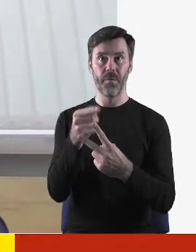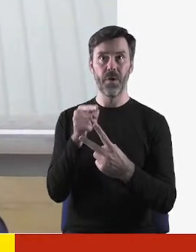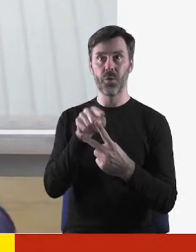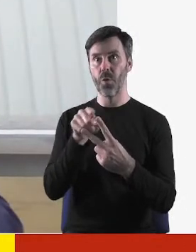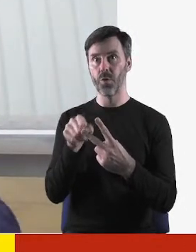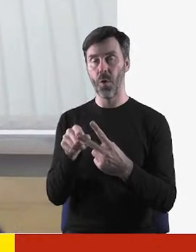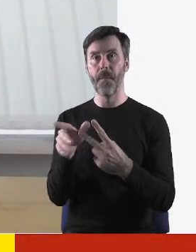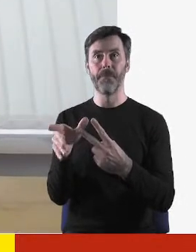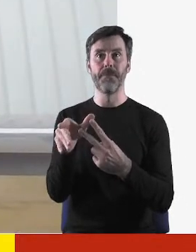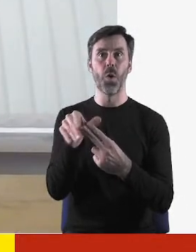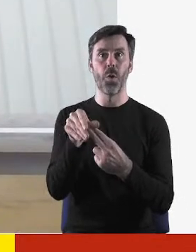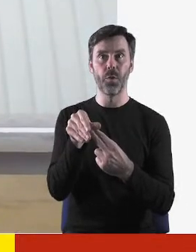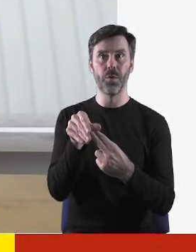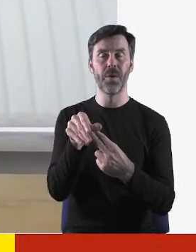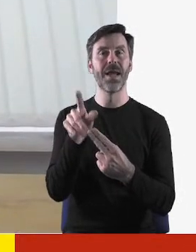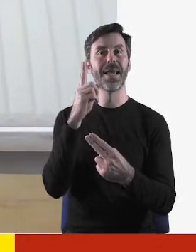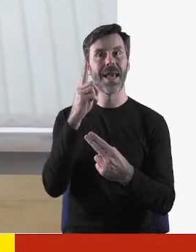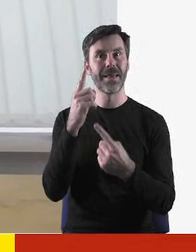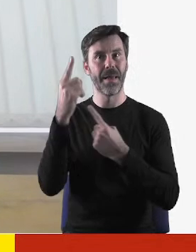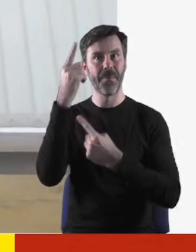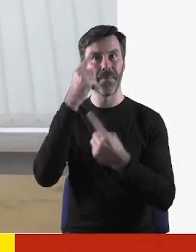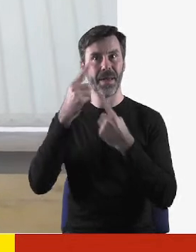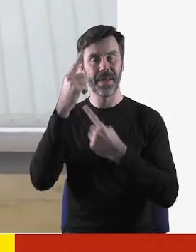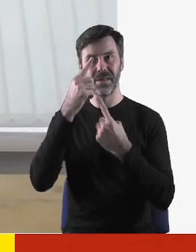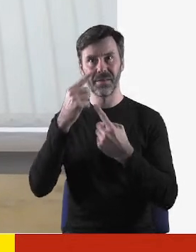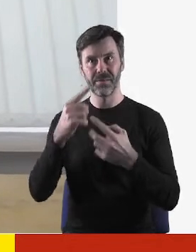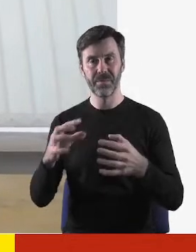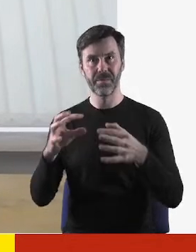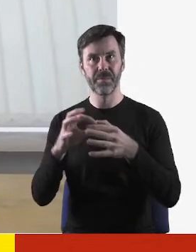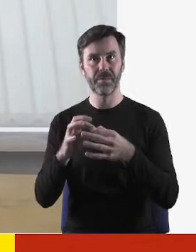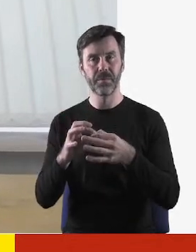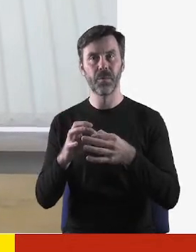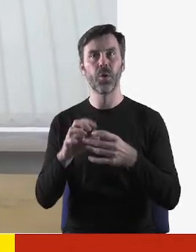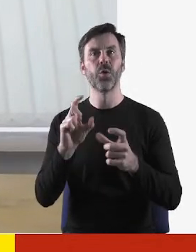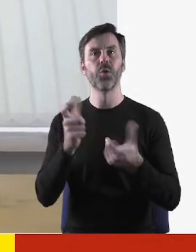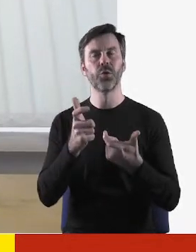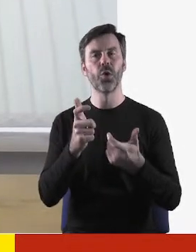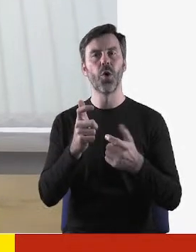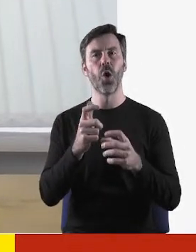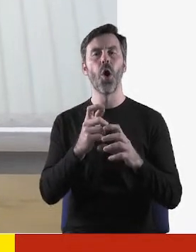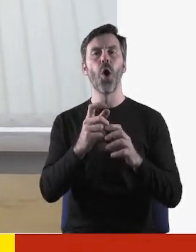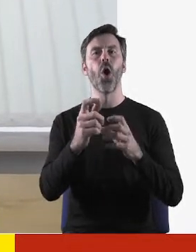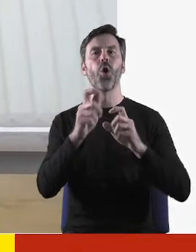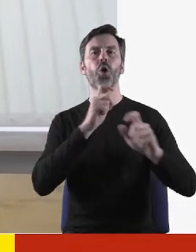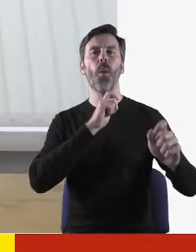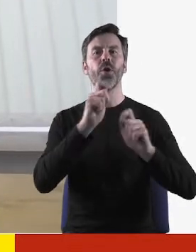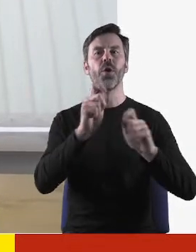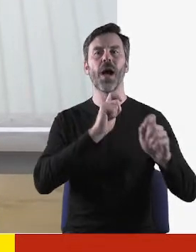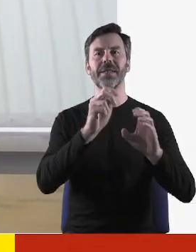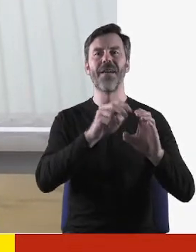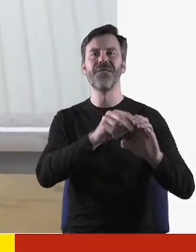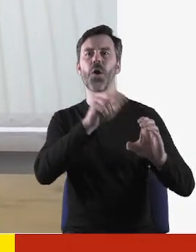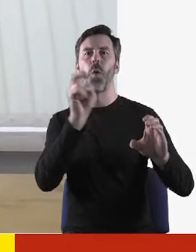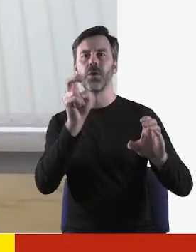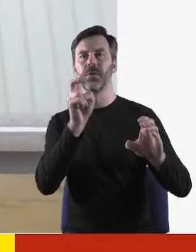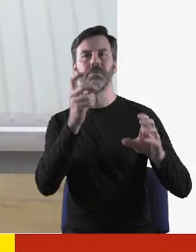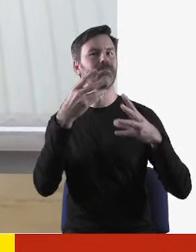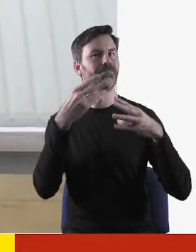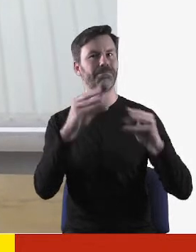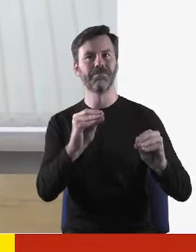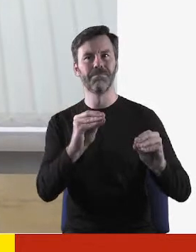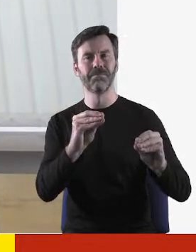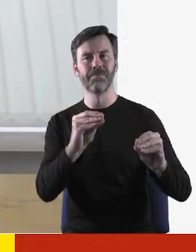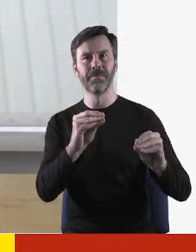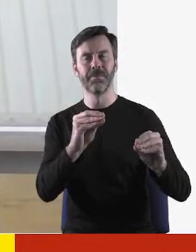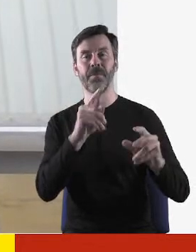są one połączone jedną myślą. To likwidacja wykluczenia komunikacyjnego, to jest ten cel, który od początku